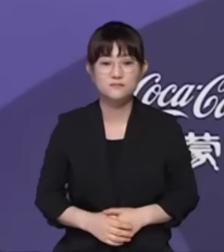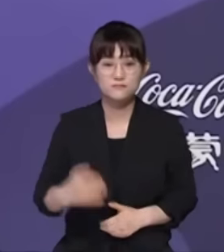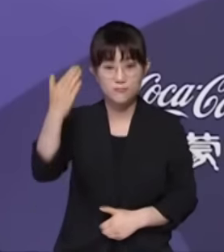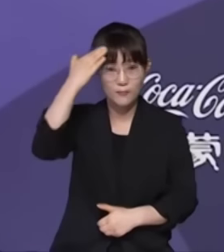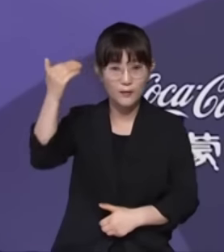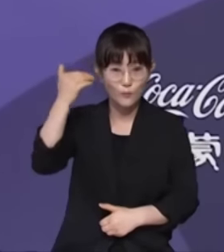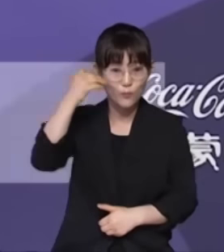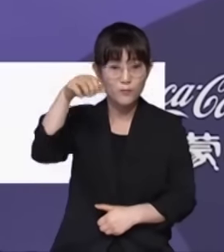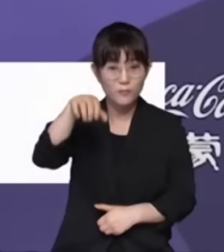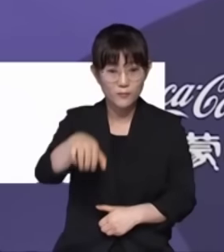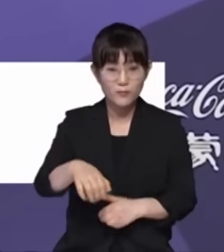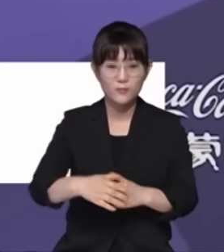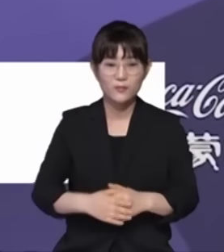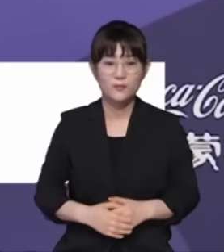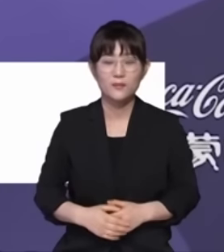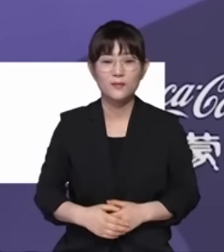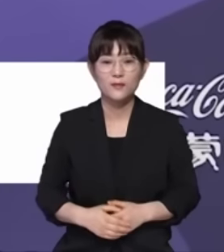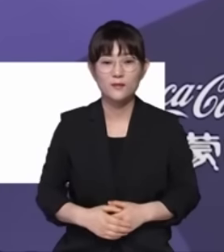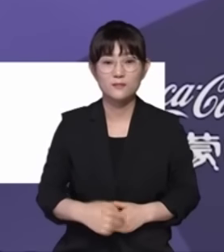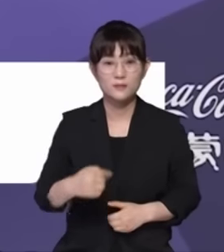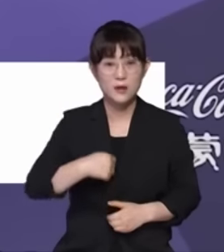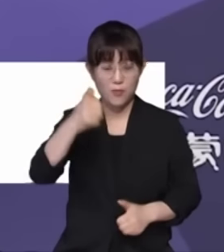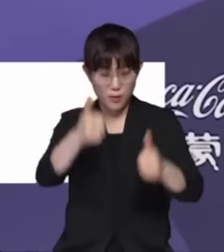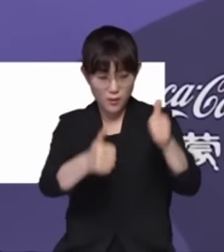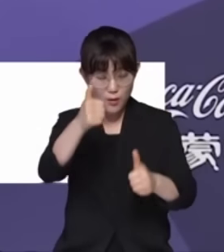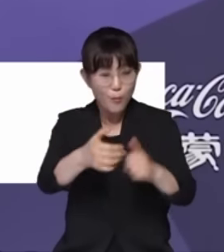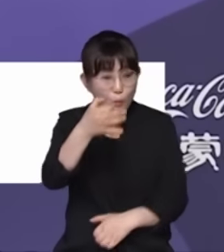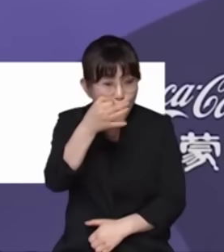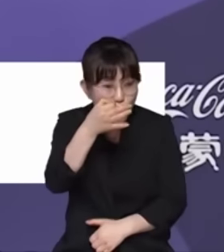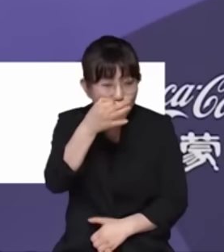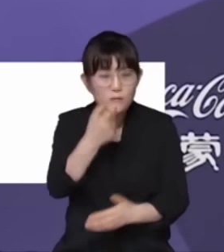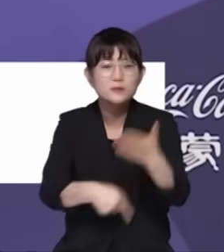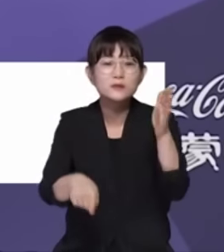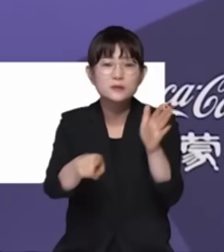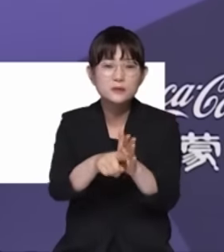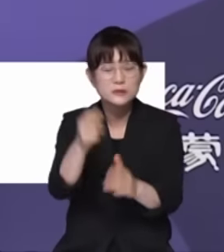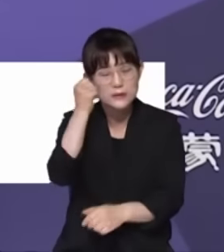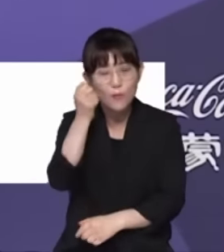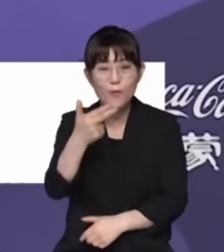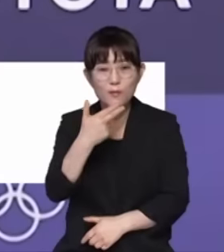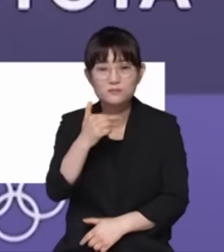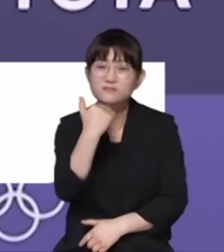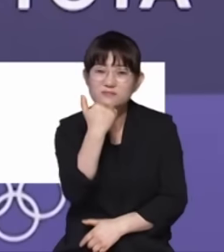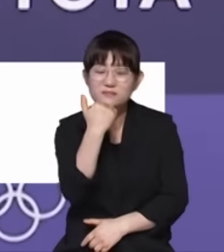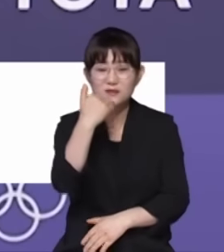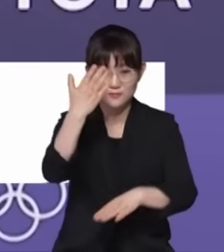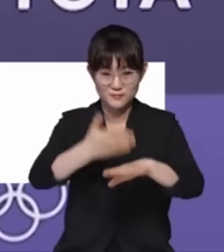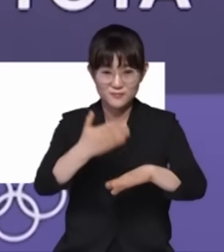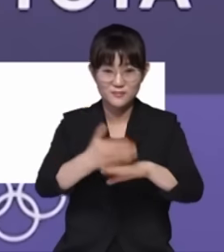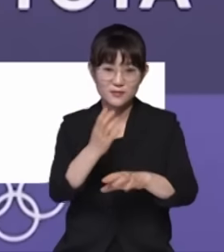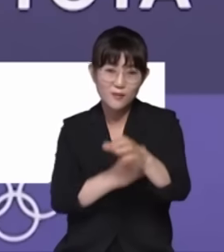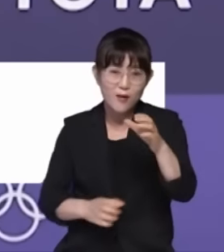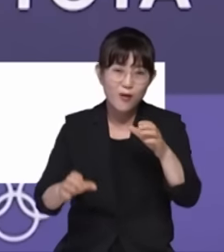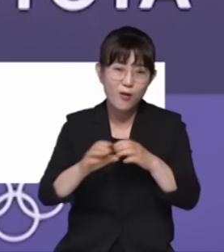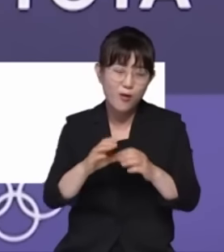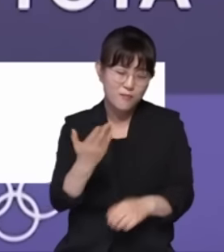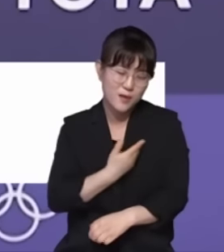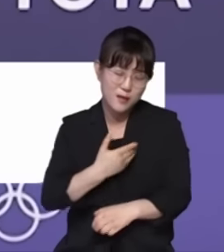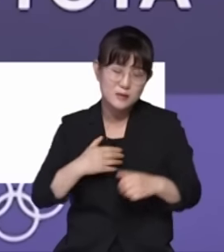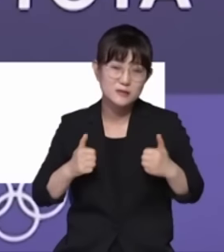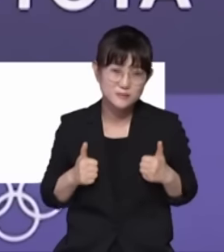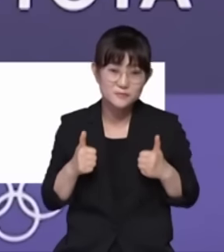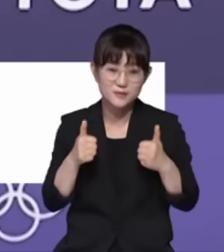한국에서도 제 경기를 지켜봐주시느라 안 자고 기다려주셔서 감사합니다. 더 열심히 해야겠다는 생각을